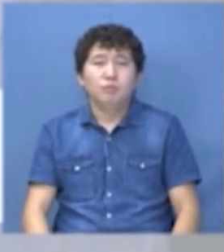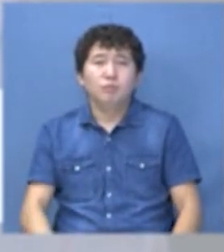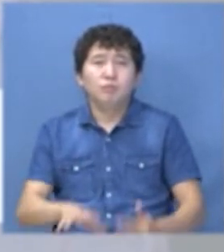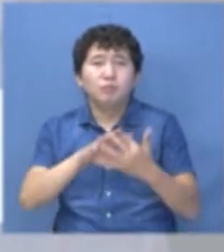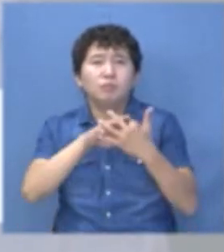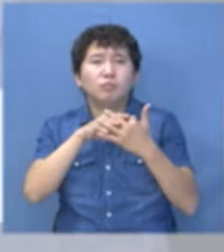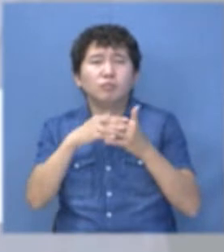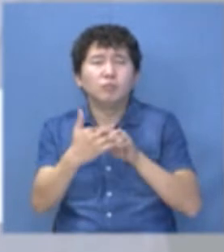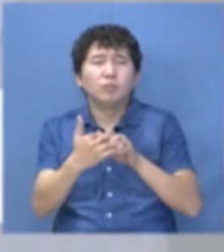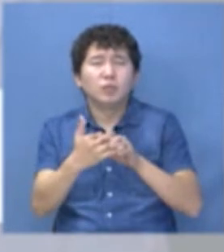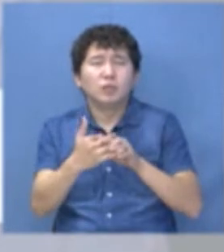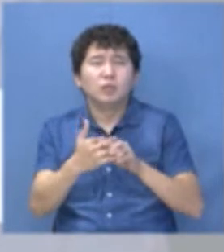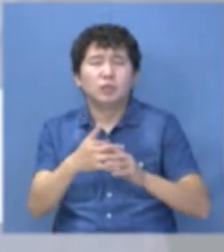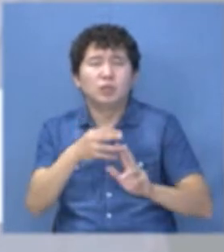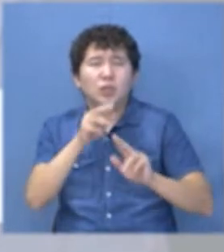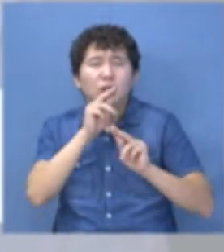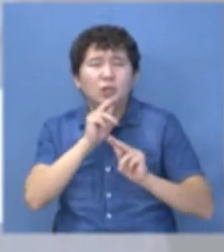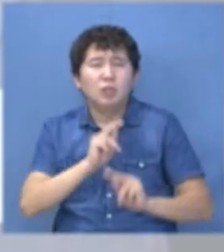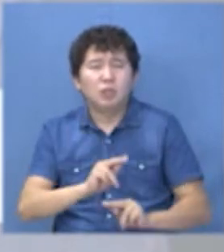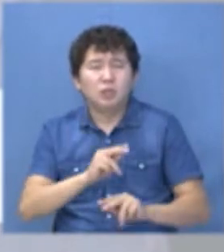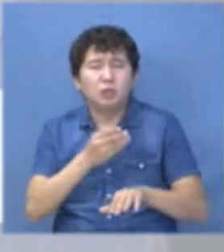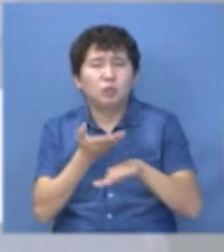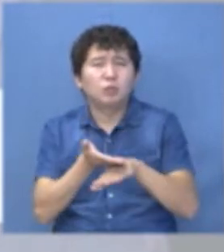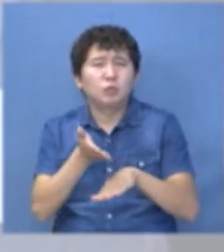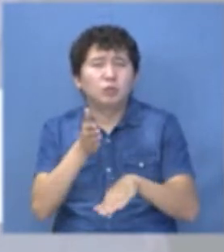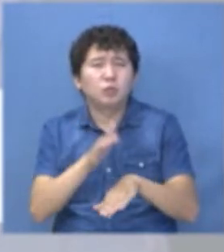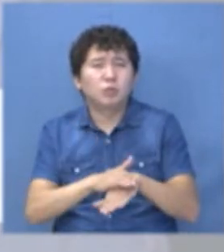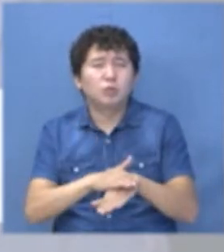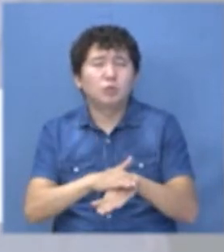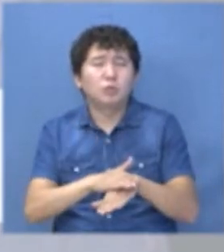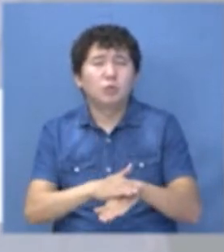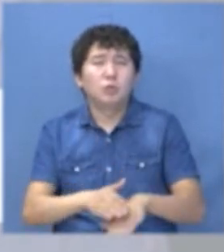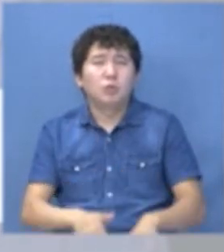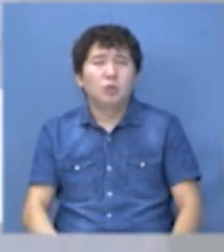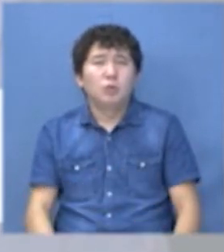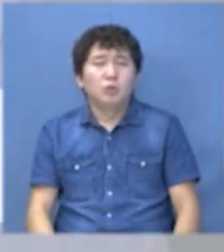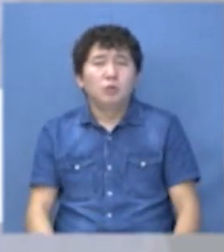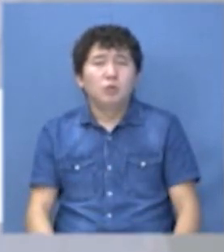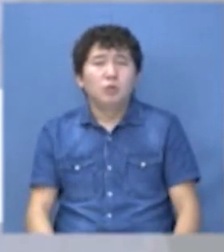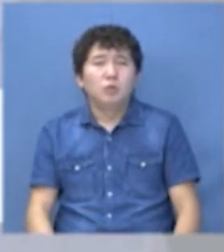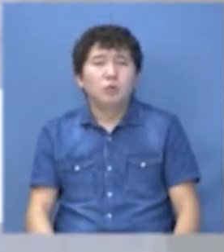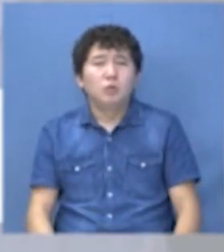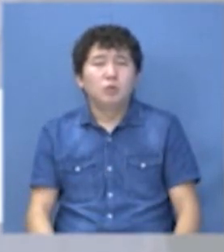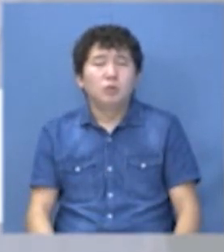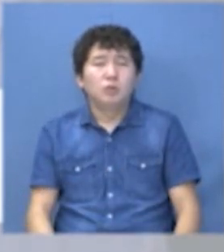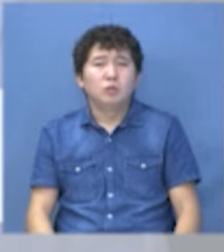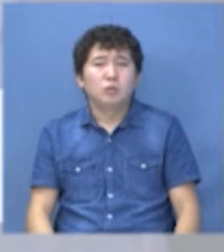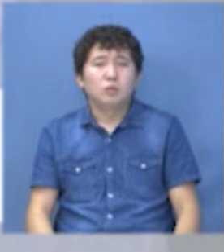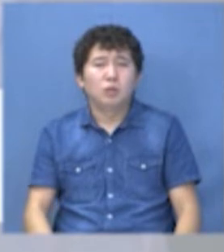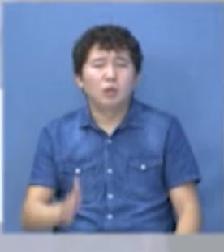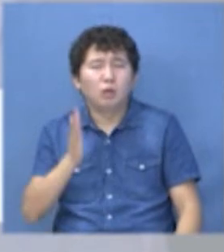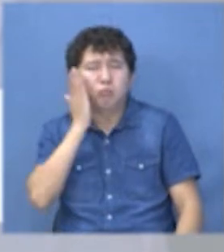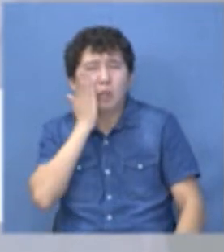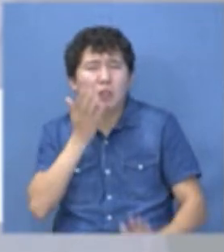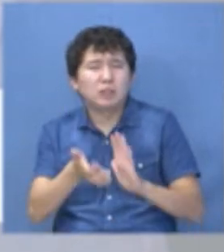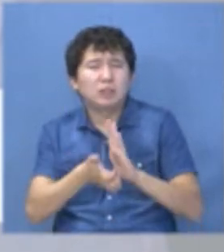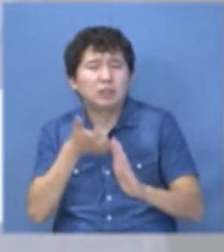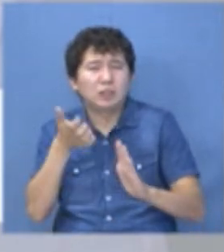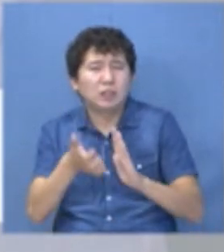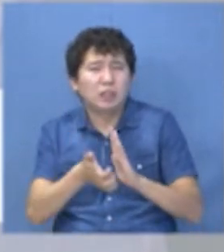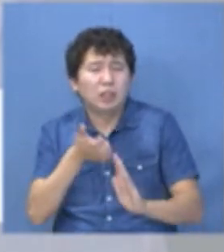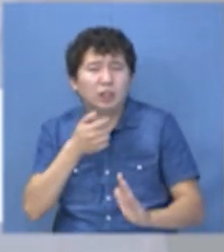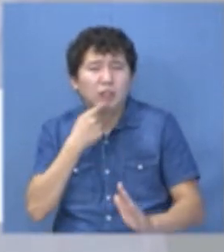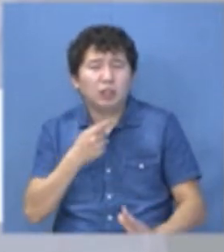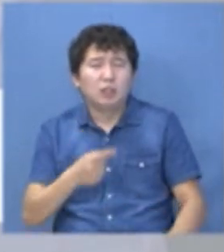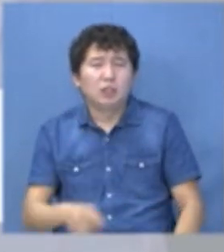тяжелая усталость ночи, недосып, все это как-то уходит на второй план, и хочется